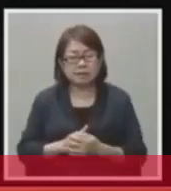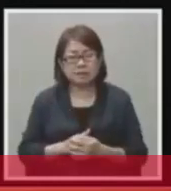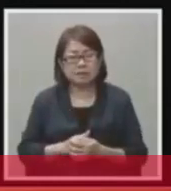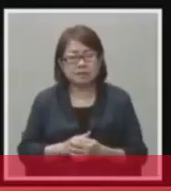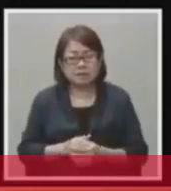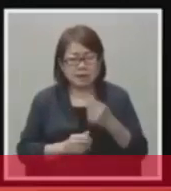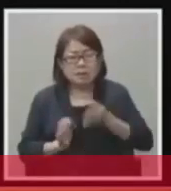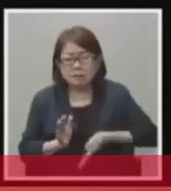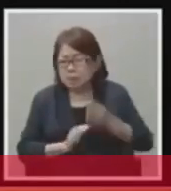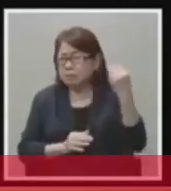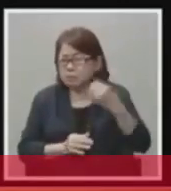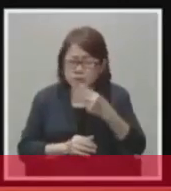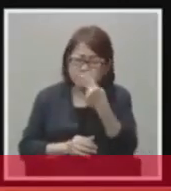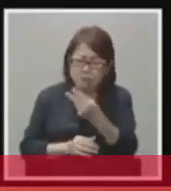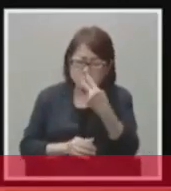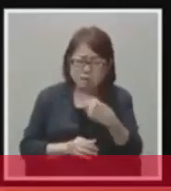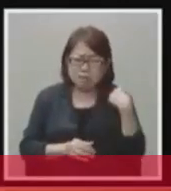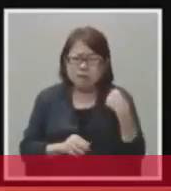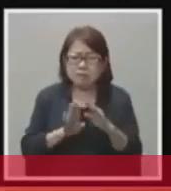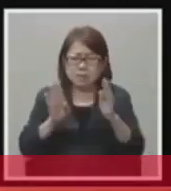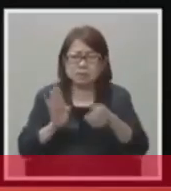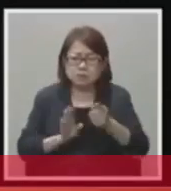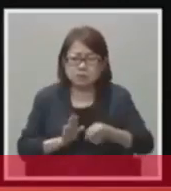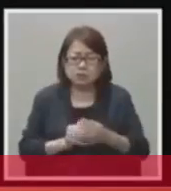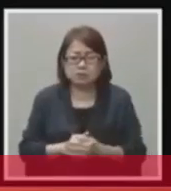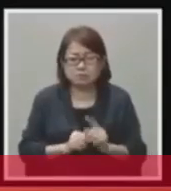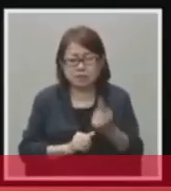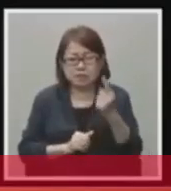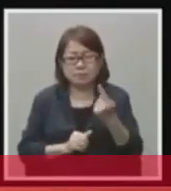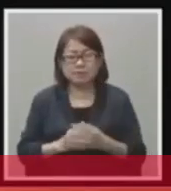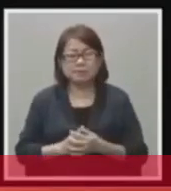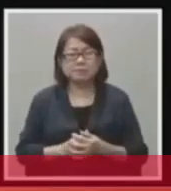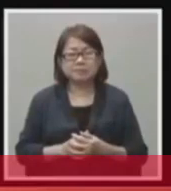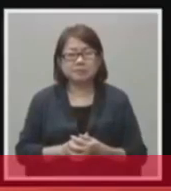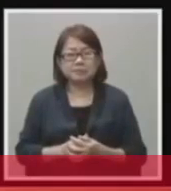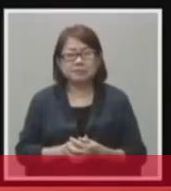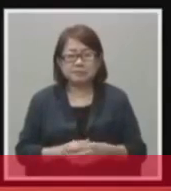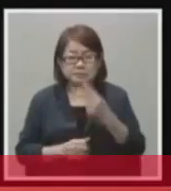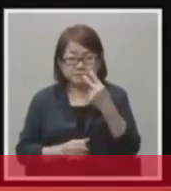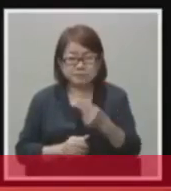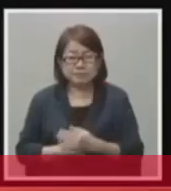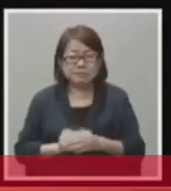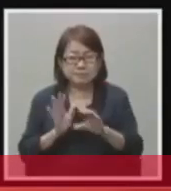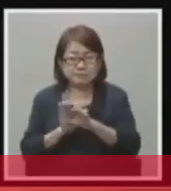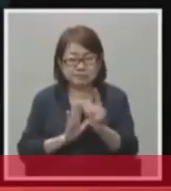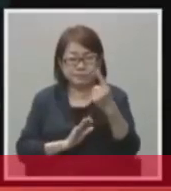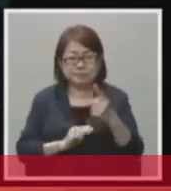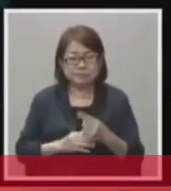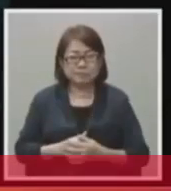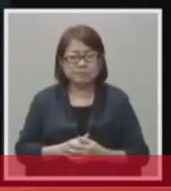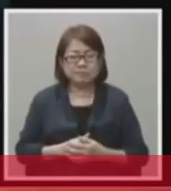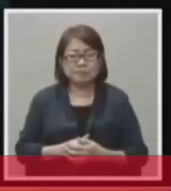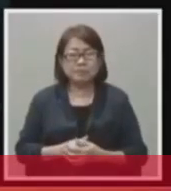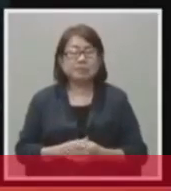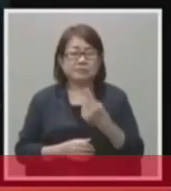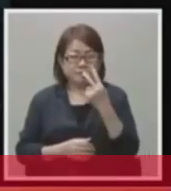เห็นยังทำอยู่เลยเพิ่มอีกครับเนี่ยเพิ่มอีกภาพครับ